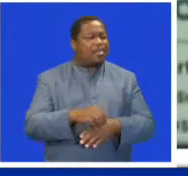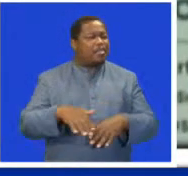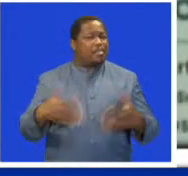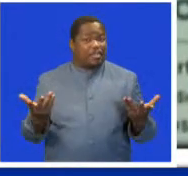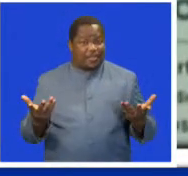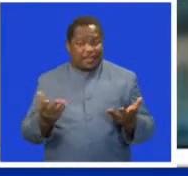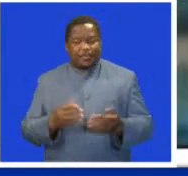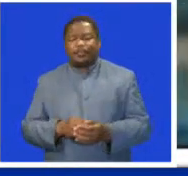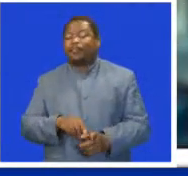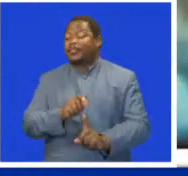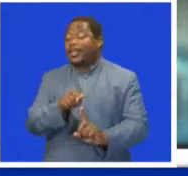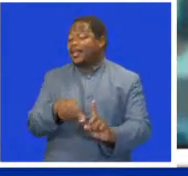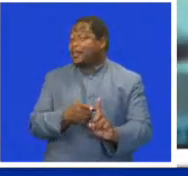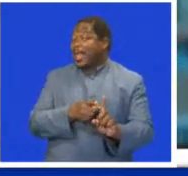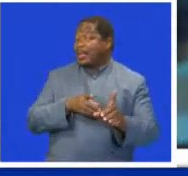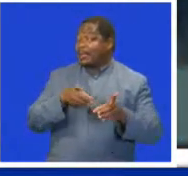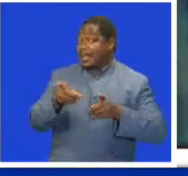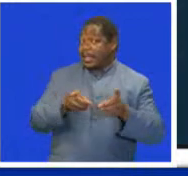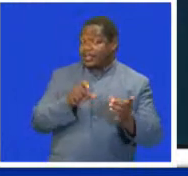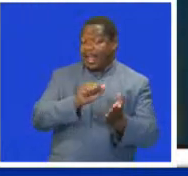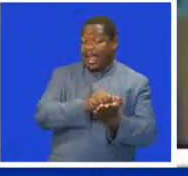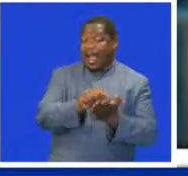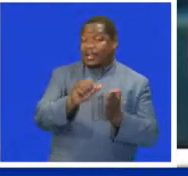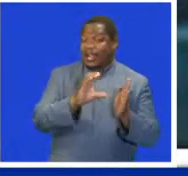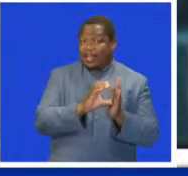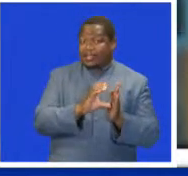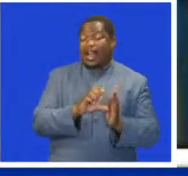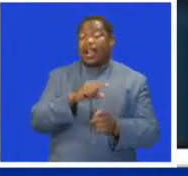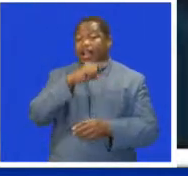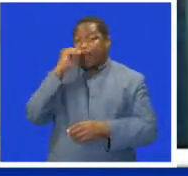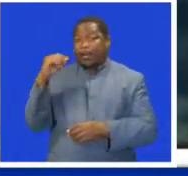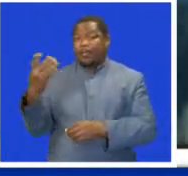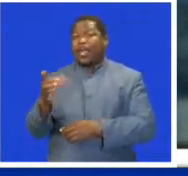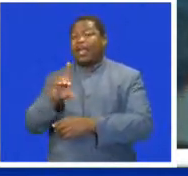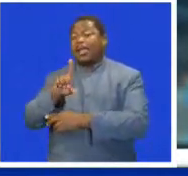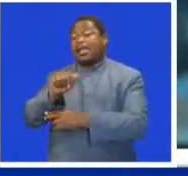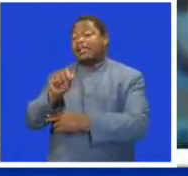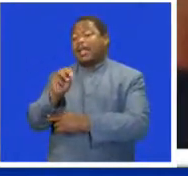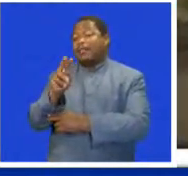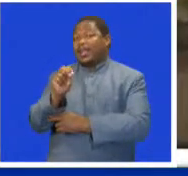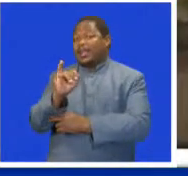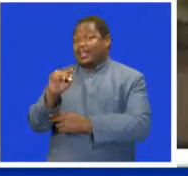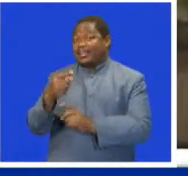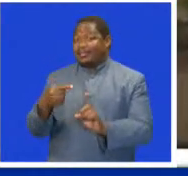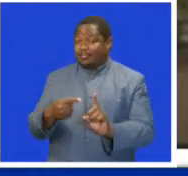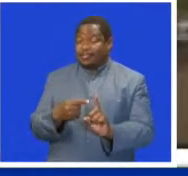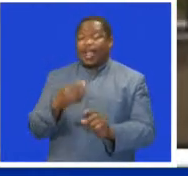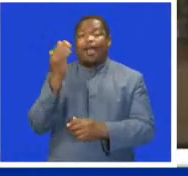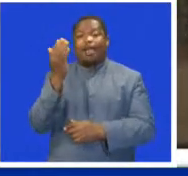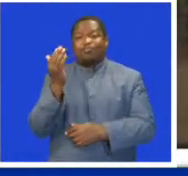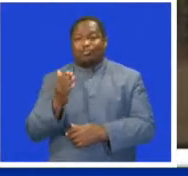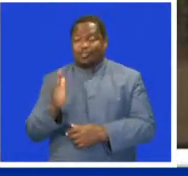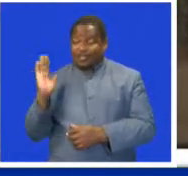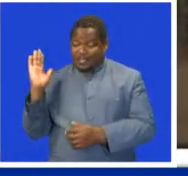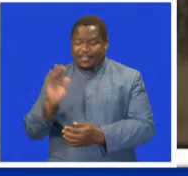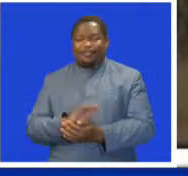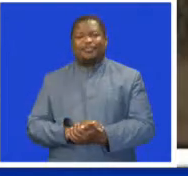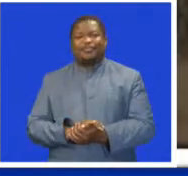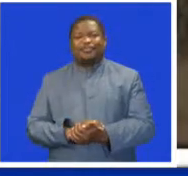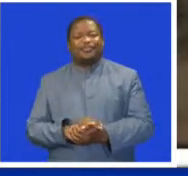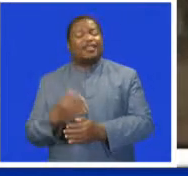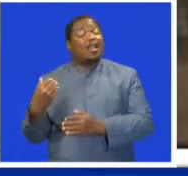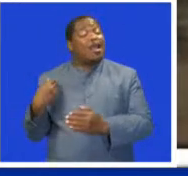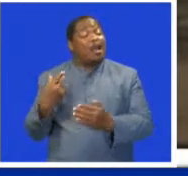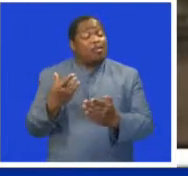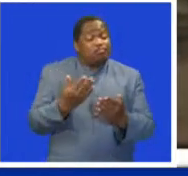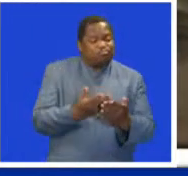uyachaza ngetinkinga letikhona letikhinyabeta kukhula nekufutfuka kwebahlabeleli kube nengcinamba letimbili